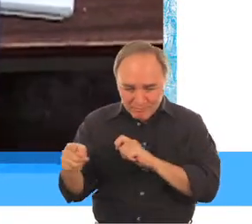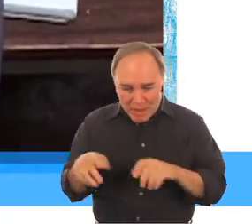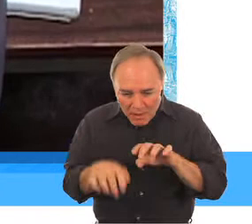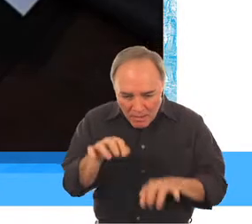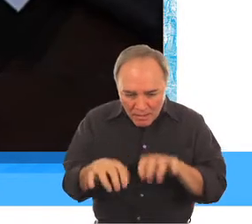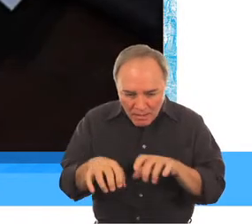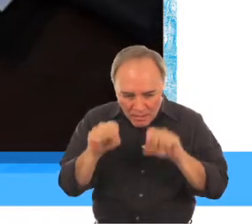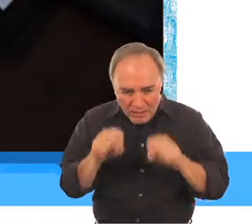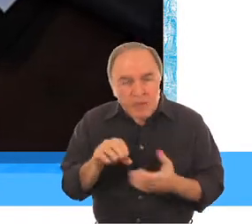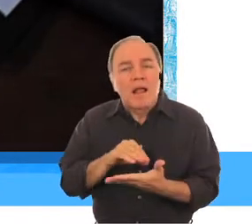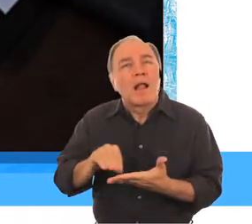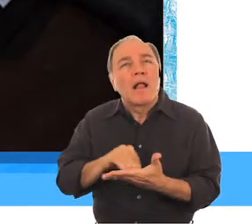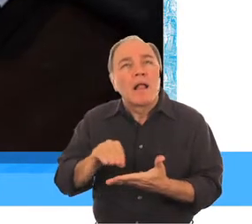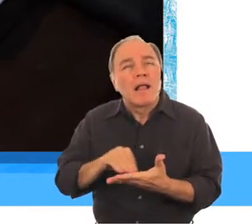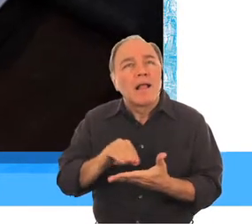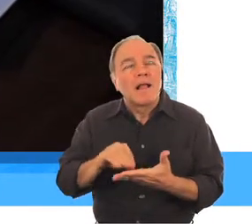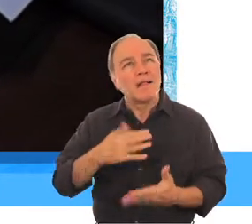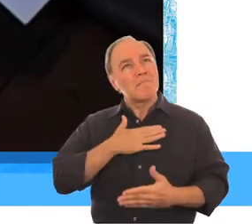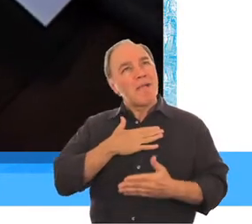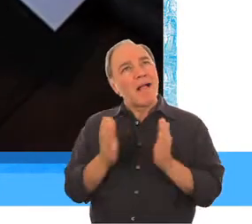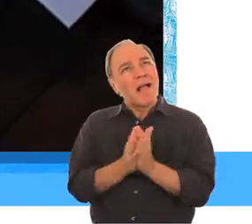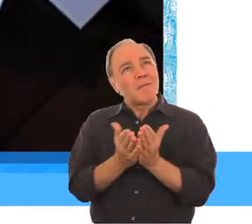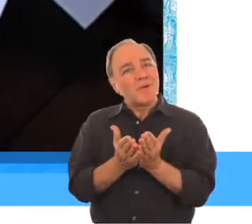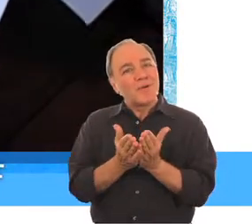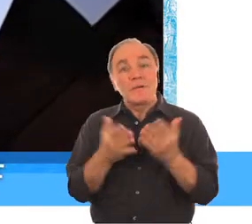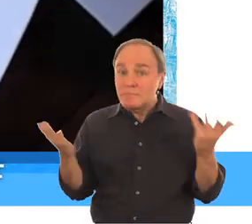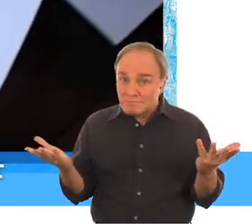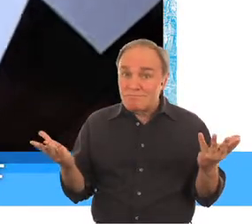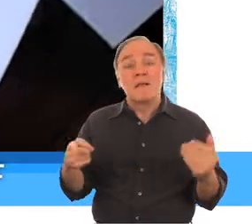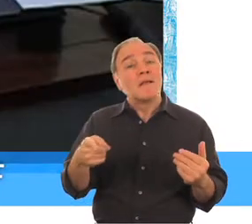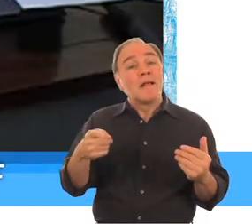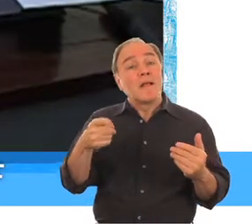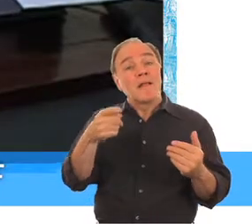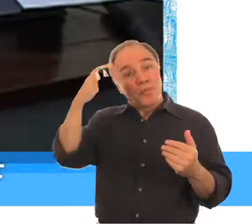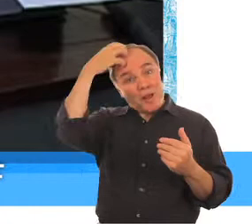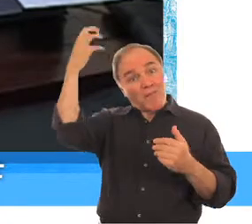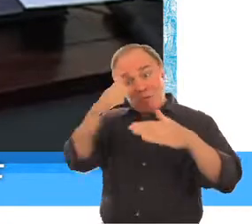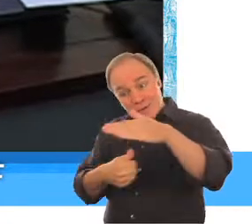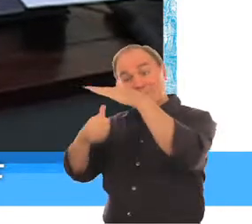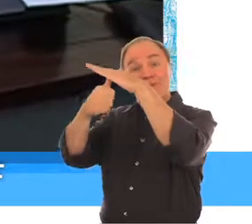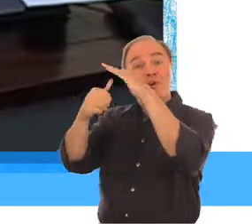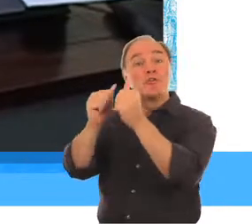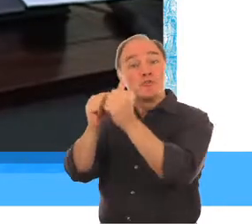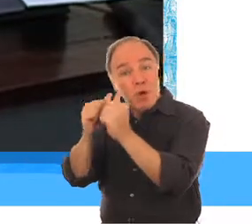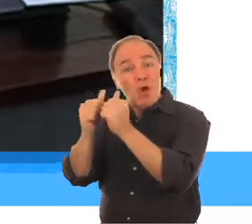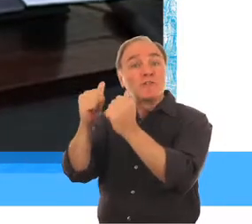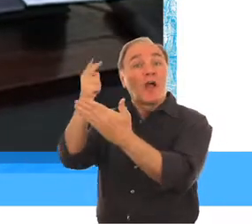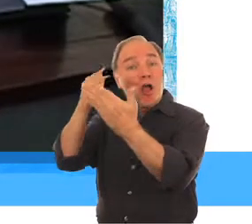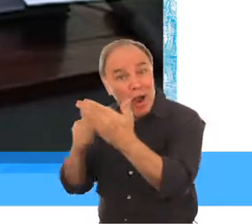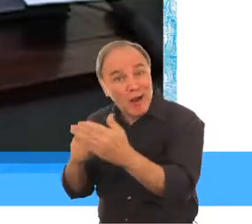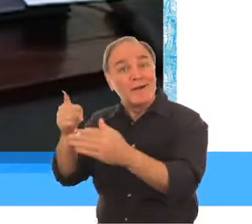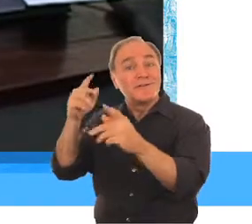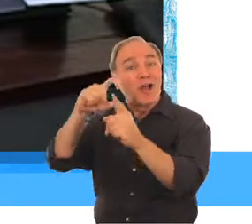grâce au ministère de l'Éducation, des Sports, des Arts et de la Culture qui s'efforce, en collaboration avec l'UNICEF et les partenaires